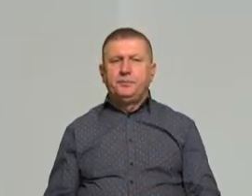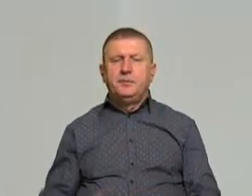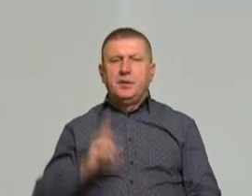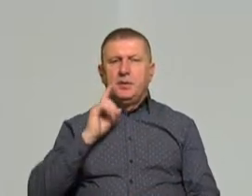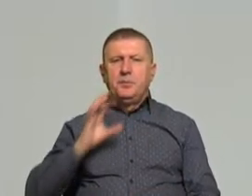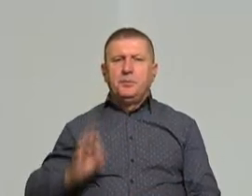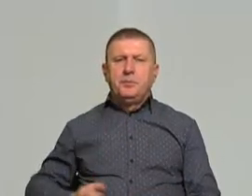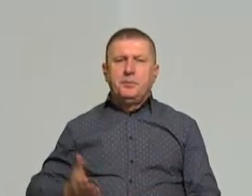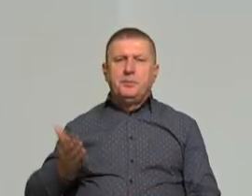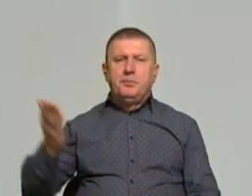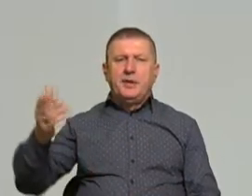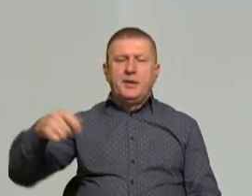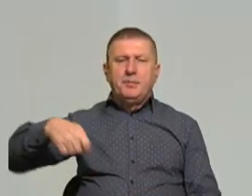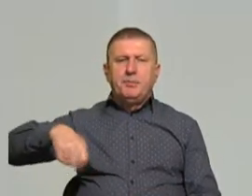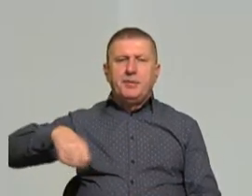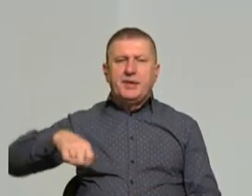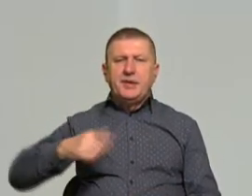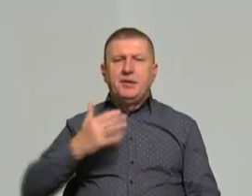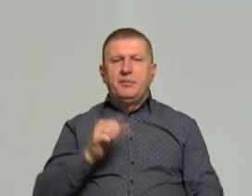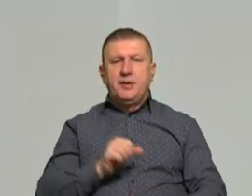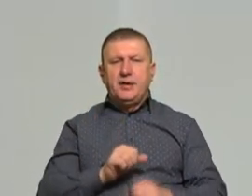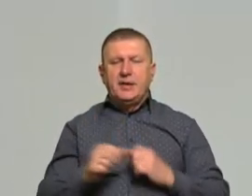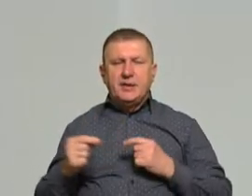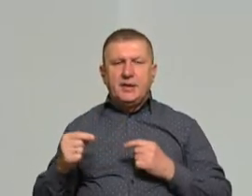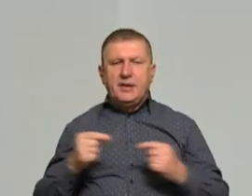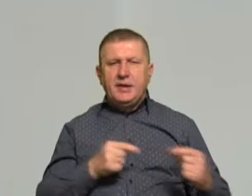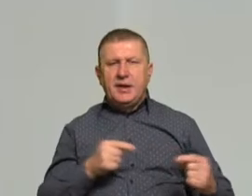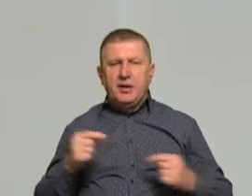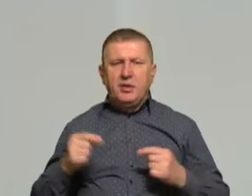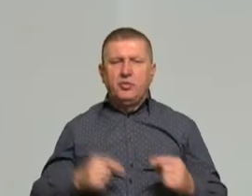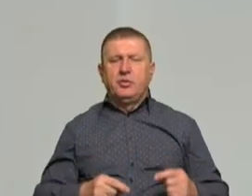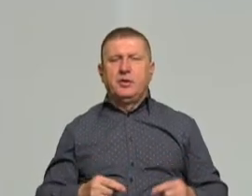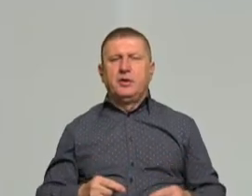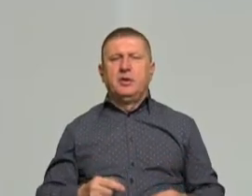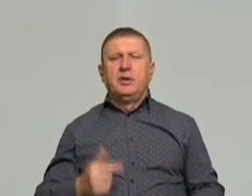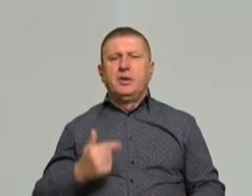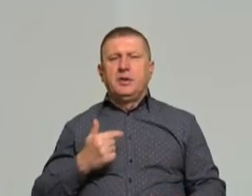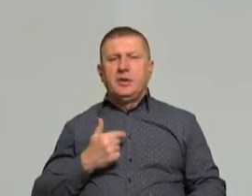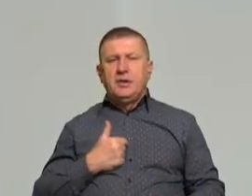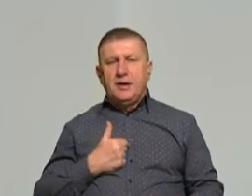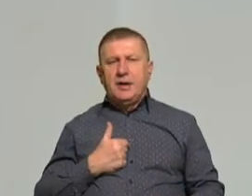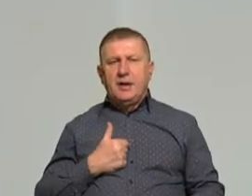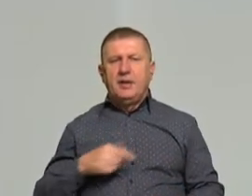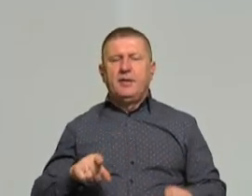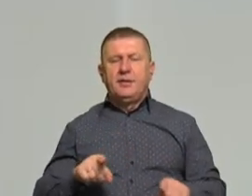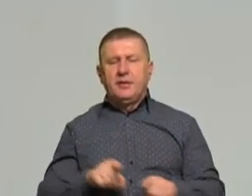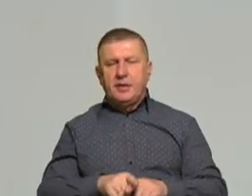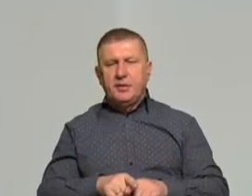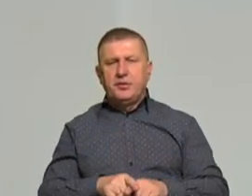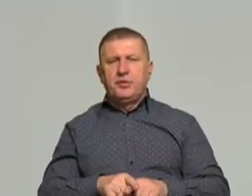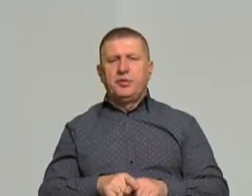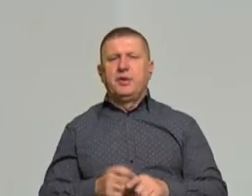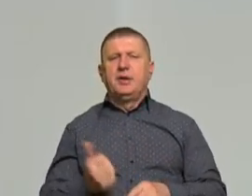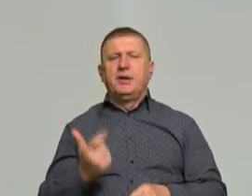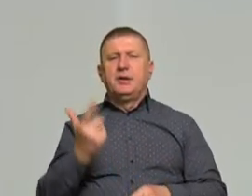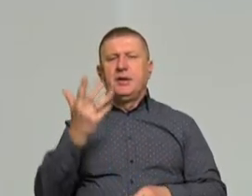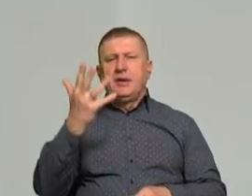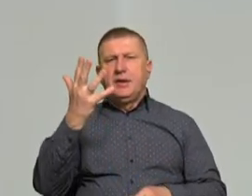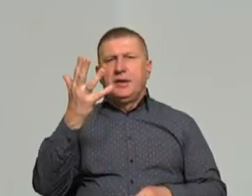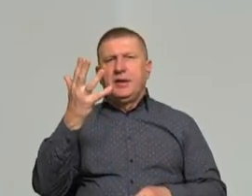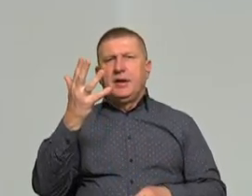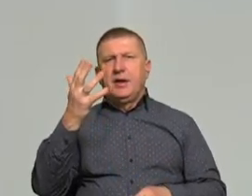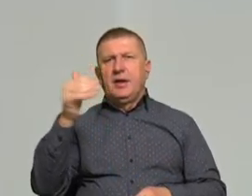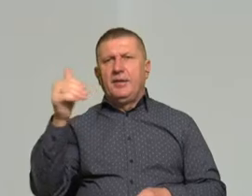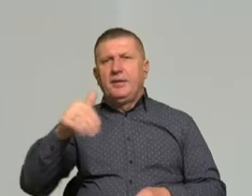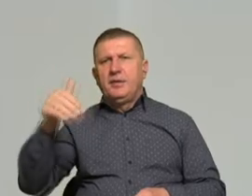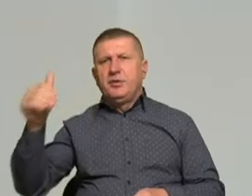pan Jarosław Klimaszewski mówi, że jest dialog, są konsultacje, a ja odbywając w kampanii również kilkaset albo i kilka